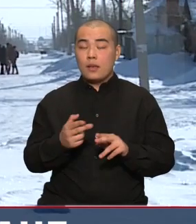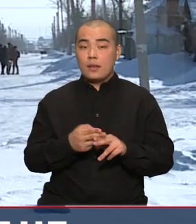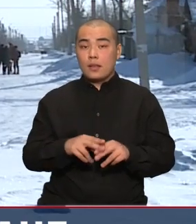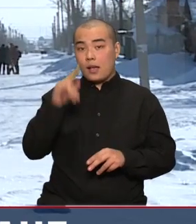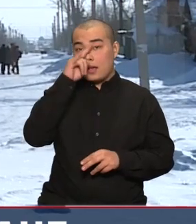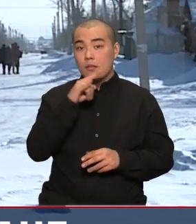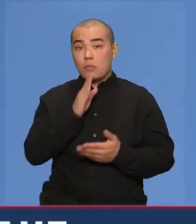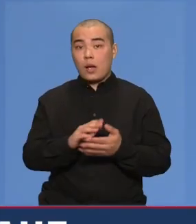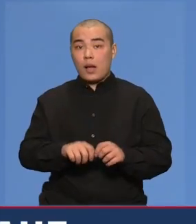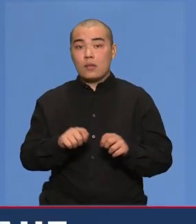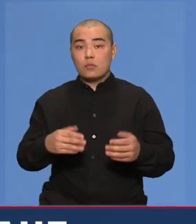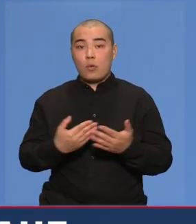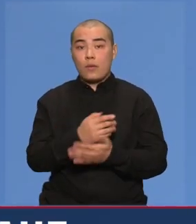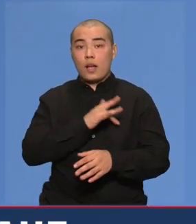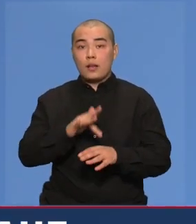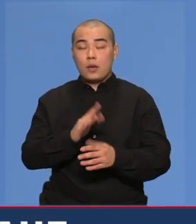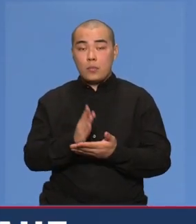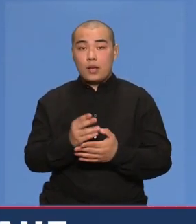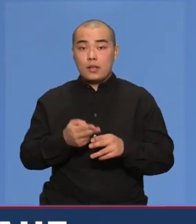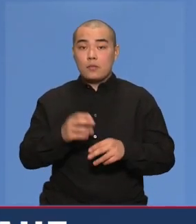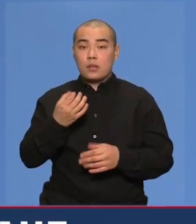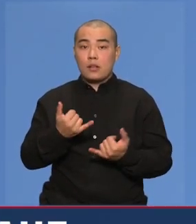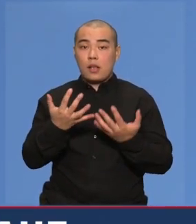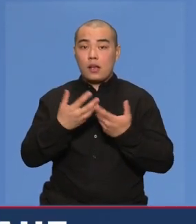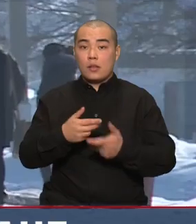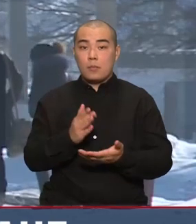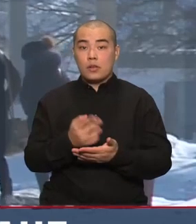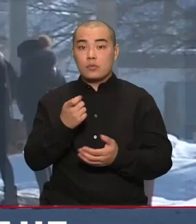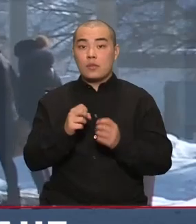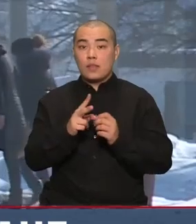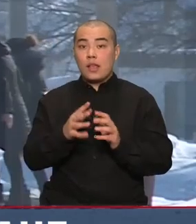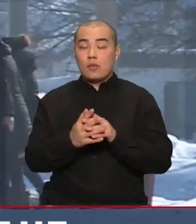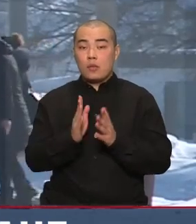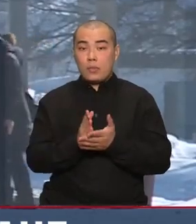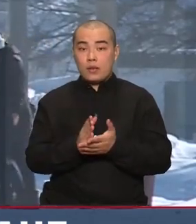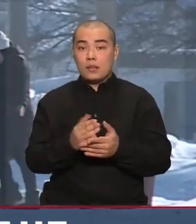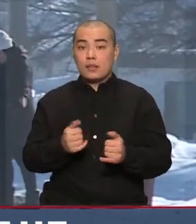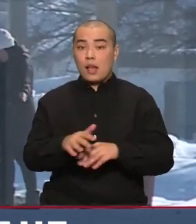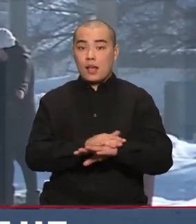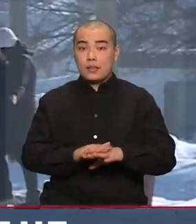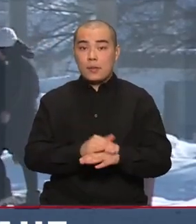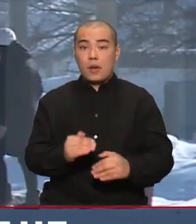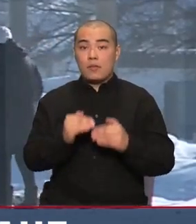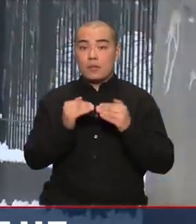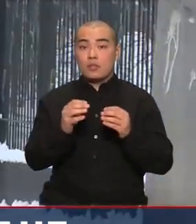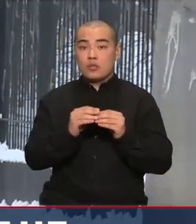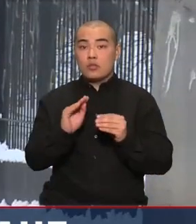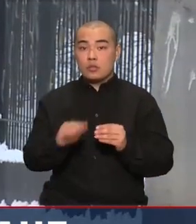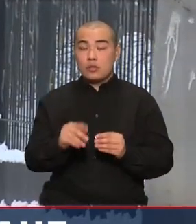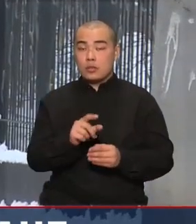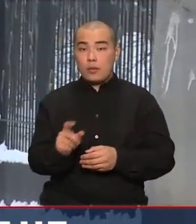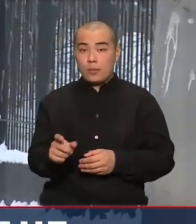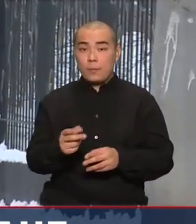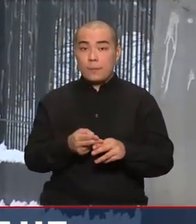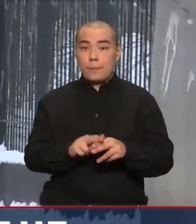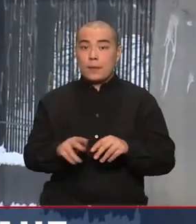Казахстане появятся и новые города. Сейчас у нас насчитывается 112 сел, население в которых превышает 10 тысяч человек.